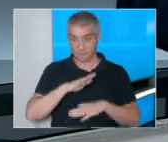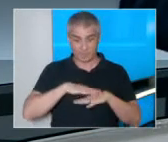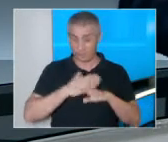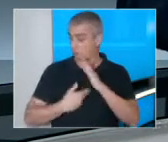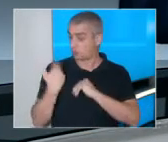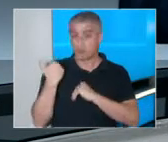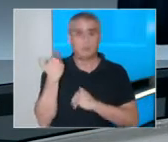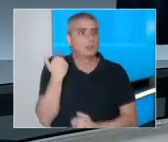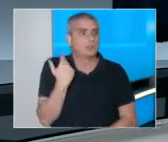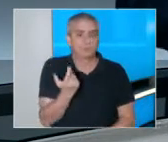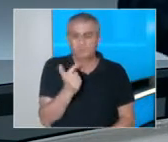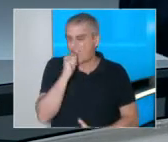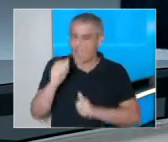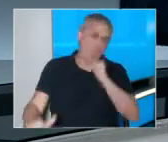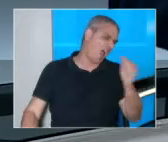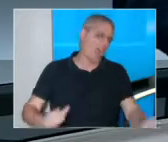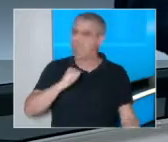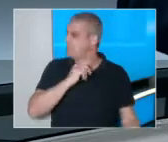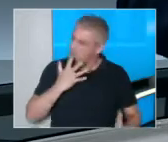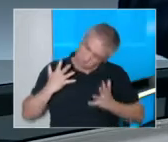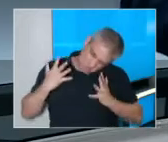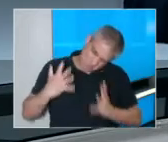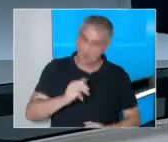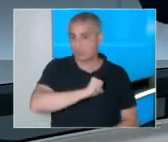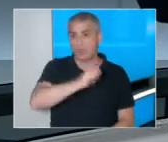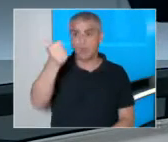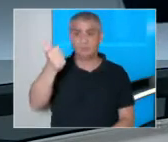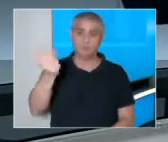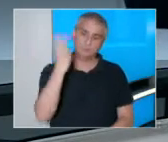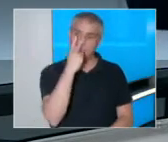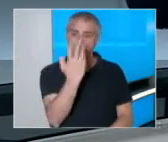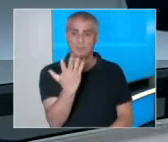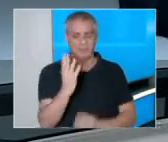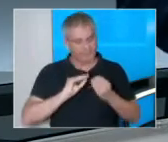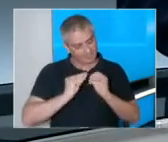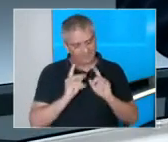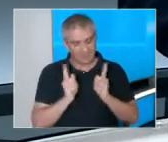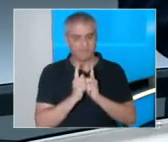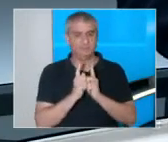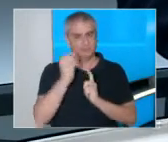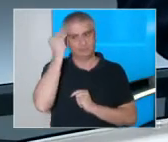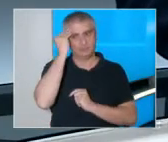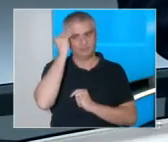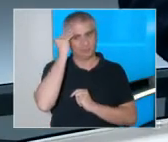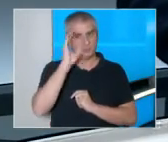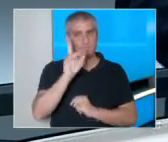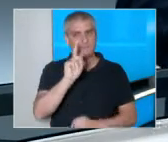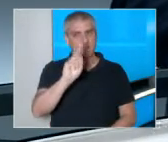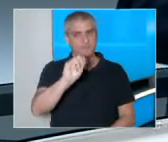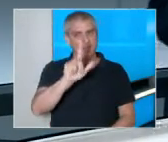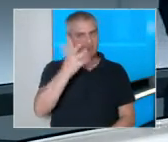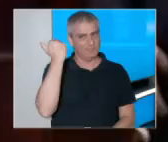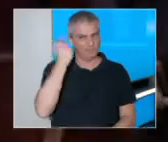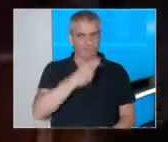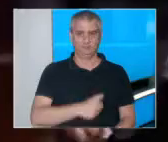שבקדנציות הקודמות היו מהצעקנים, הברוטליים ביותר. בוא נראה תמצית, תזכורת קצרצרה ממיקי לוי הקודם.